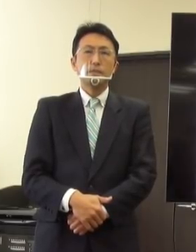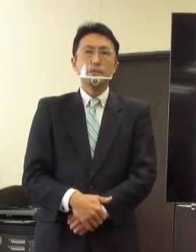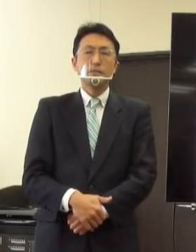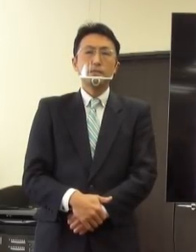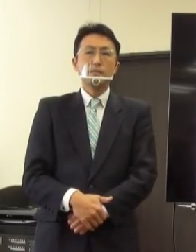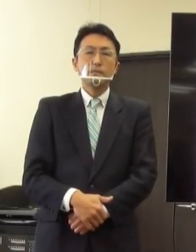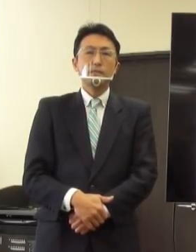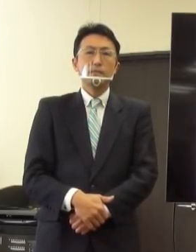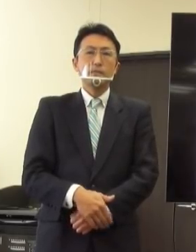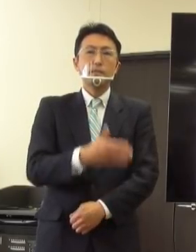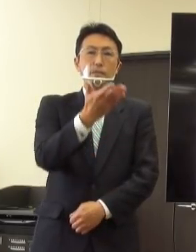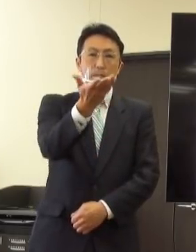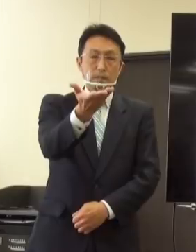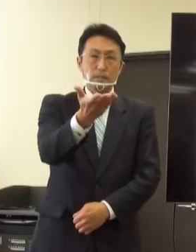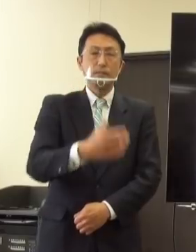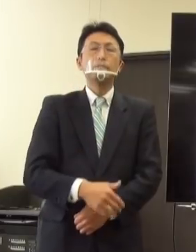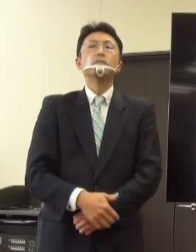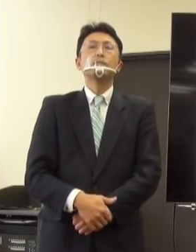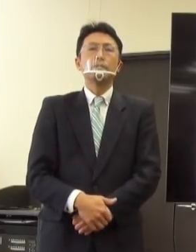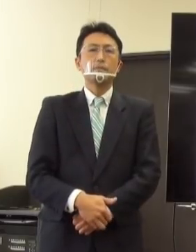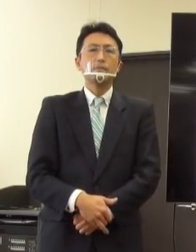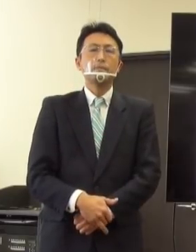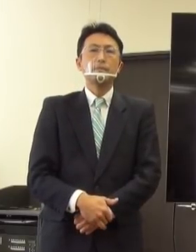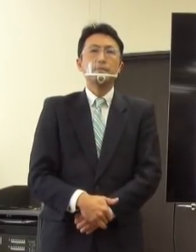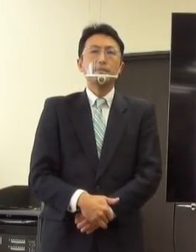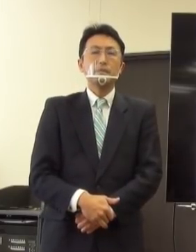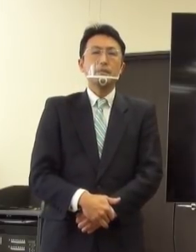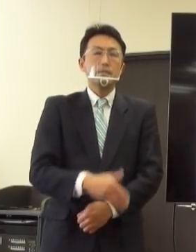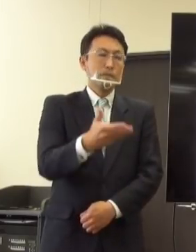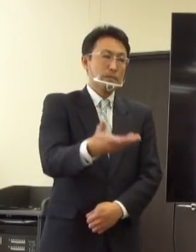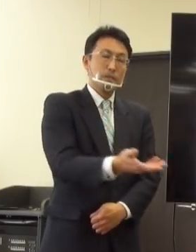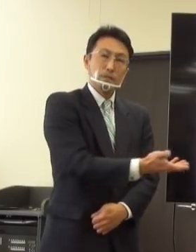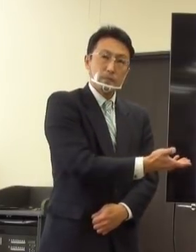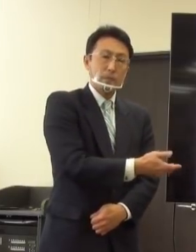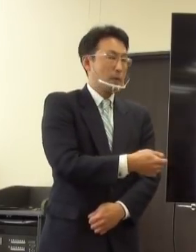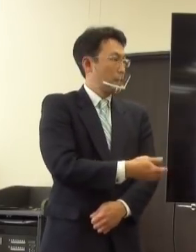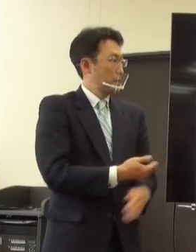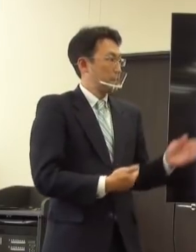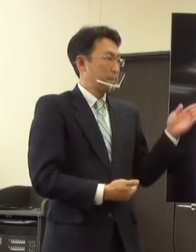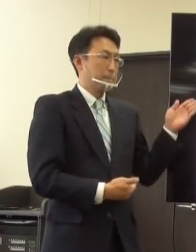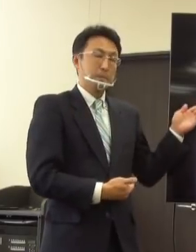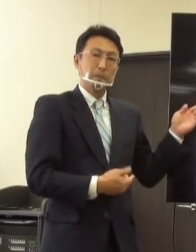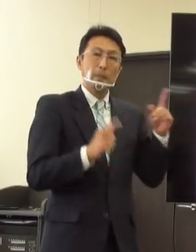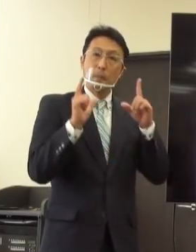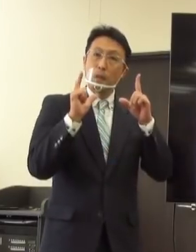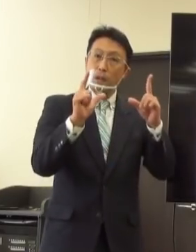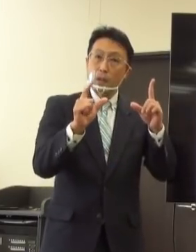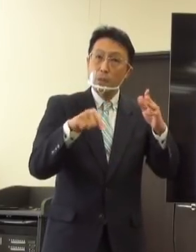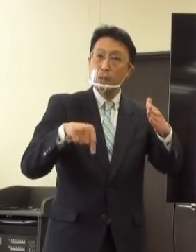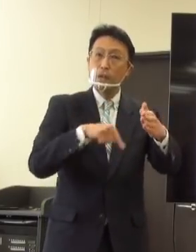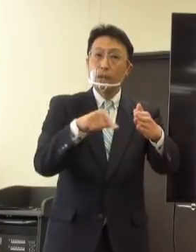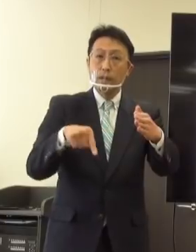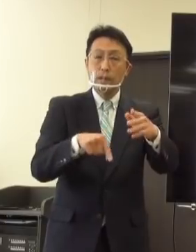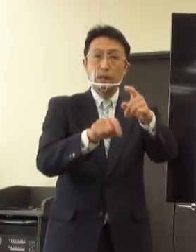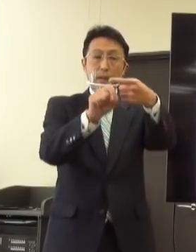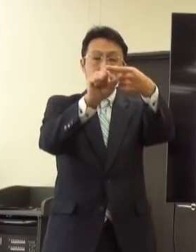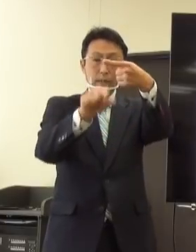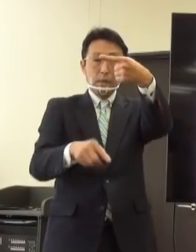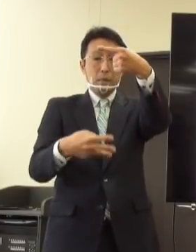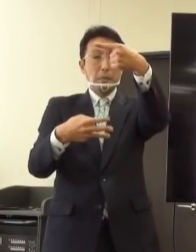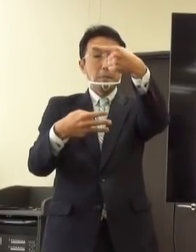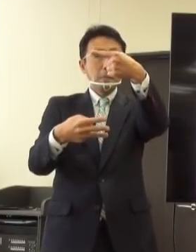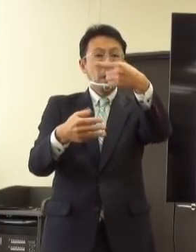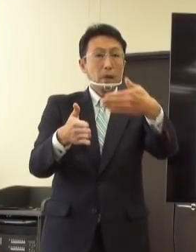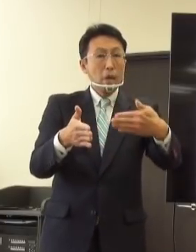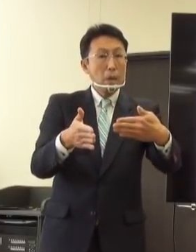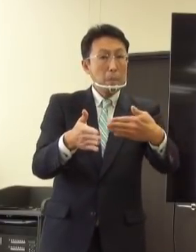はい、すいません、時事通信の清水です。はい、緊急警報についてなんですけれども、期間は1月3日までで、